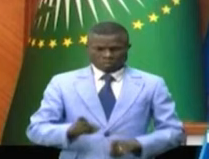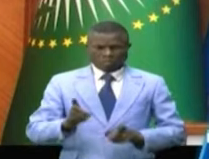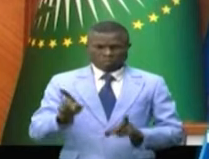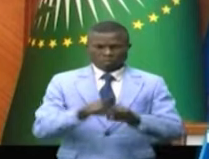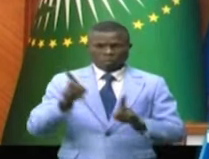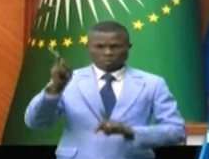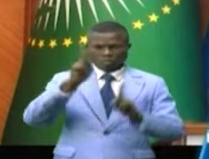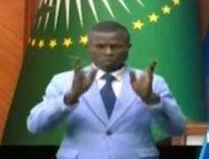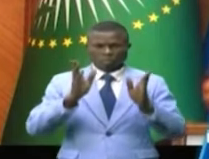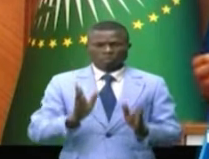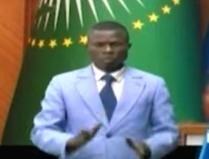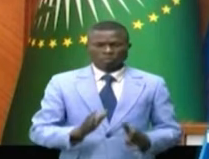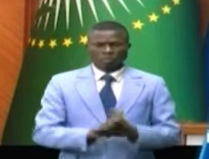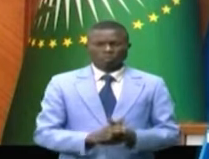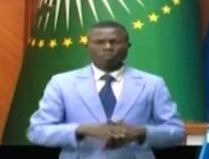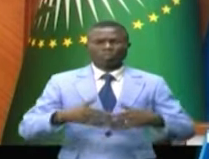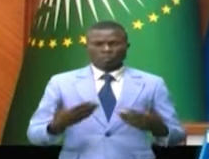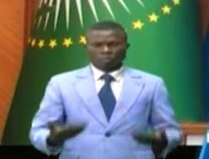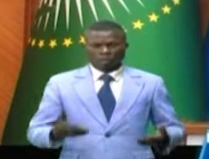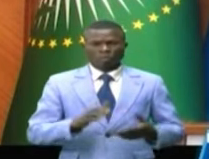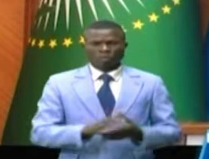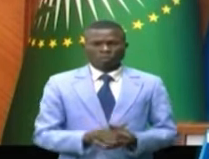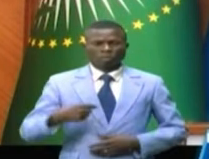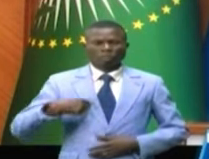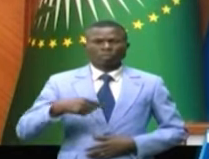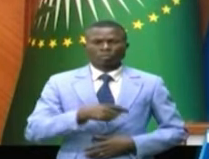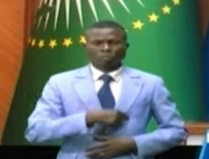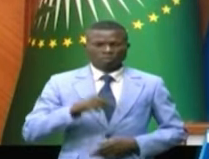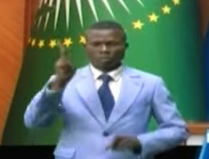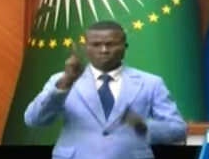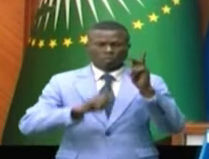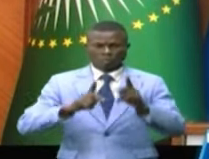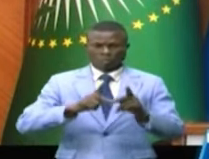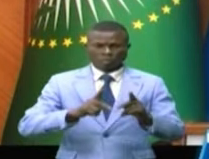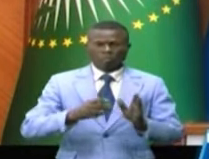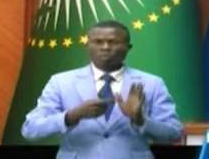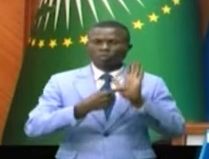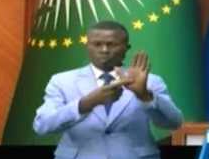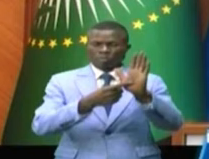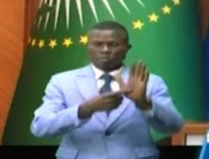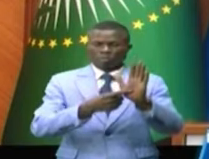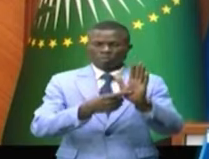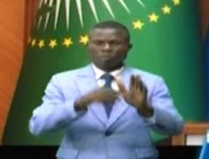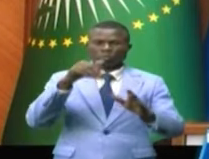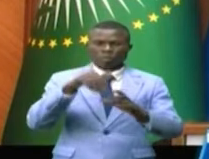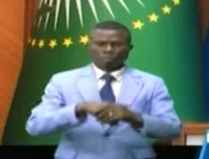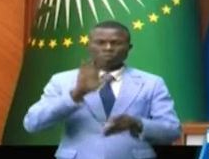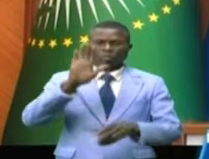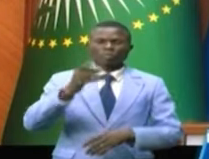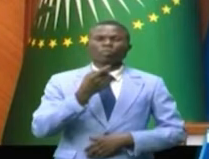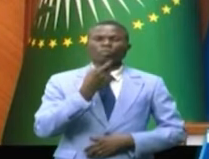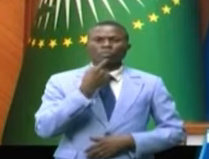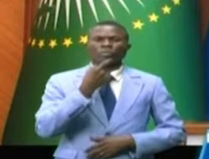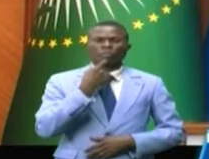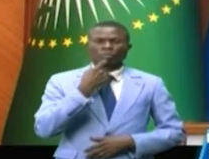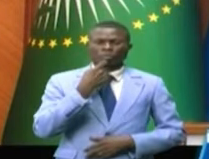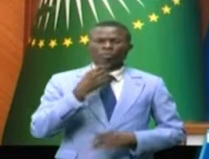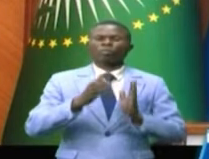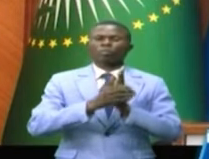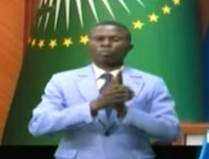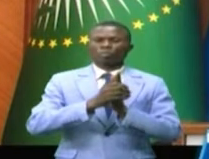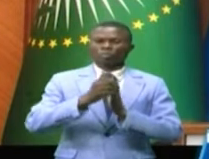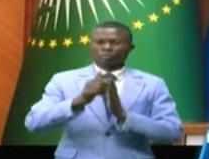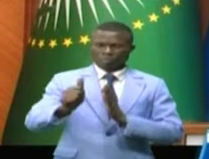peuple. En effet, nous sommes un peuple qui a su démontrer, tout au long de son histoire, une capacité